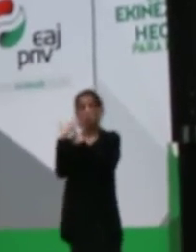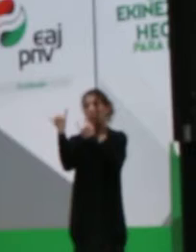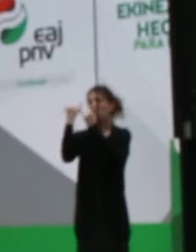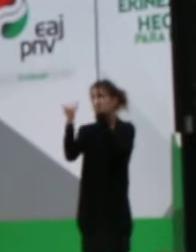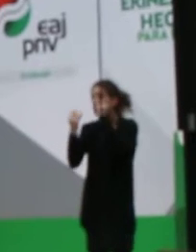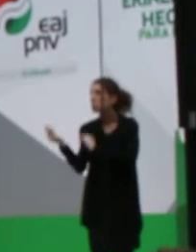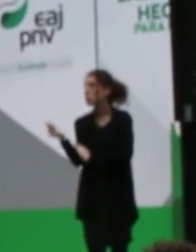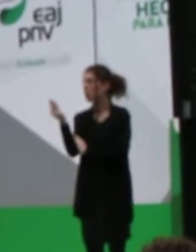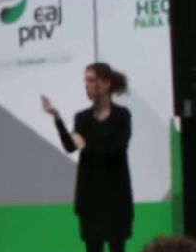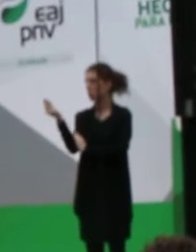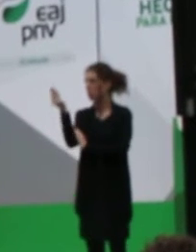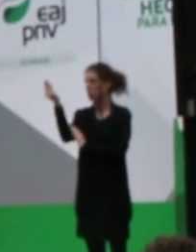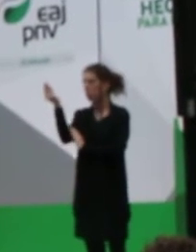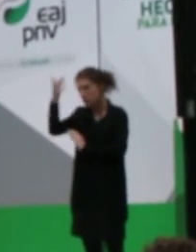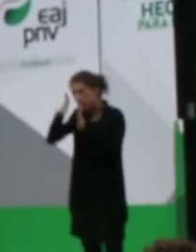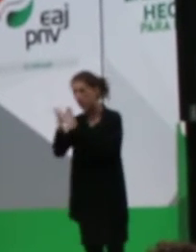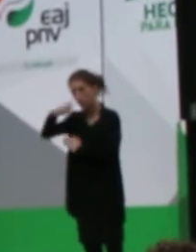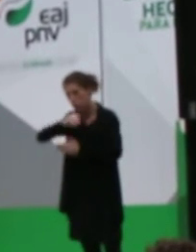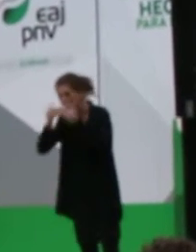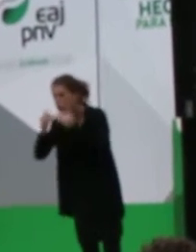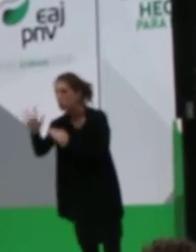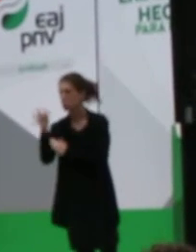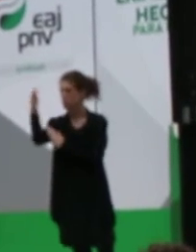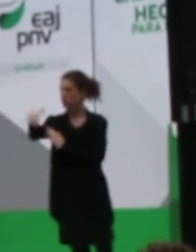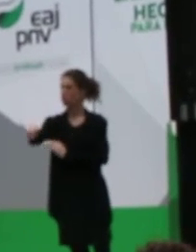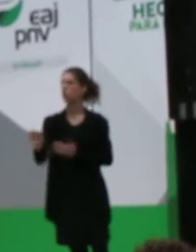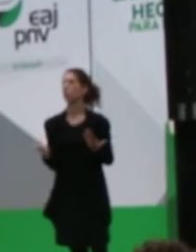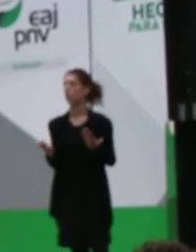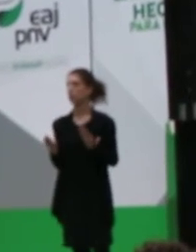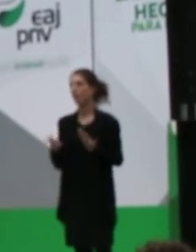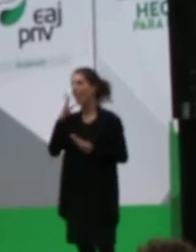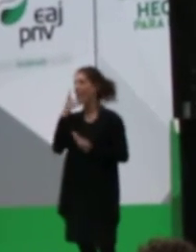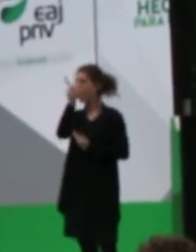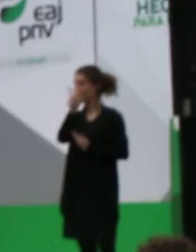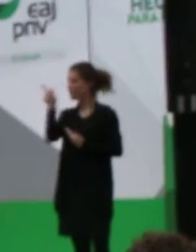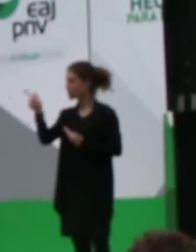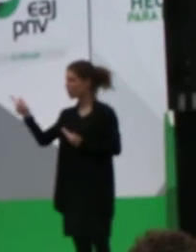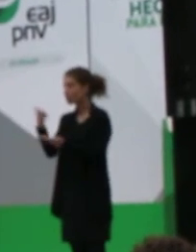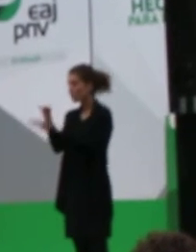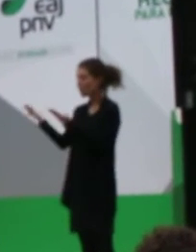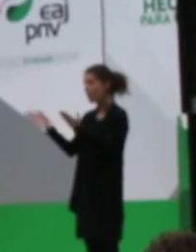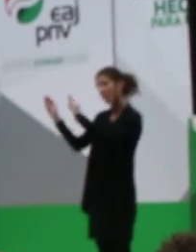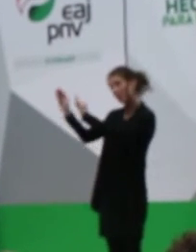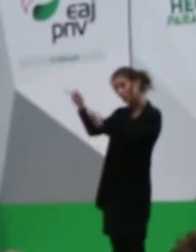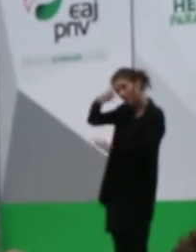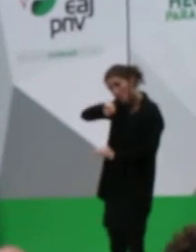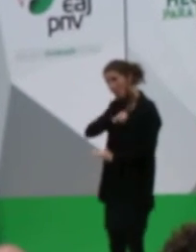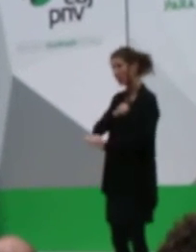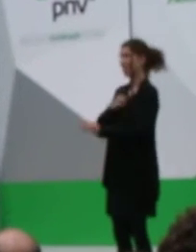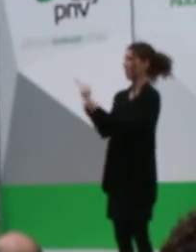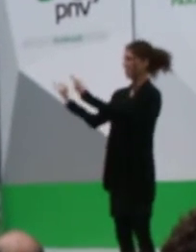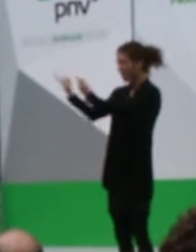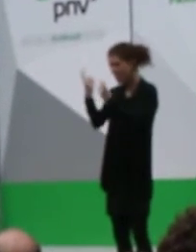dugu, etorkizuna dugu, eta orain jendearen konfiantza irabazi egin behar dugu. Tokian